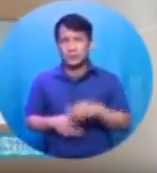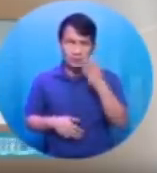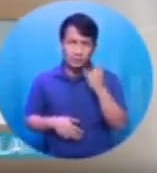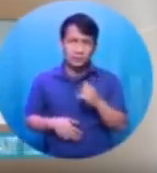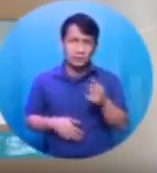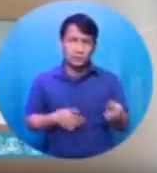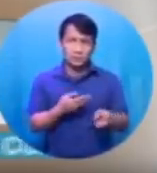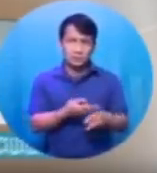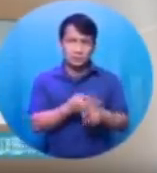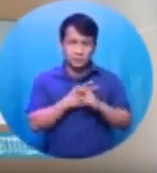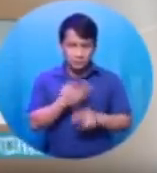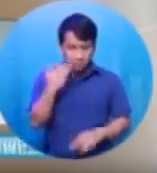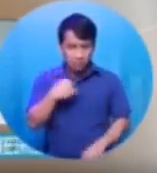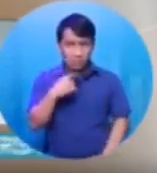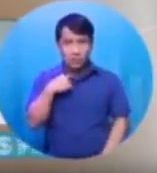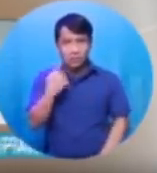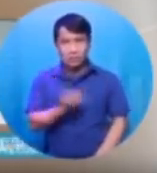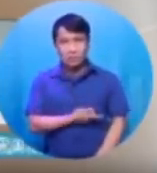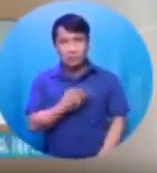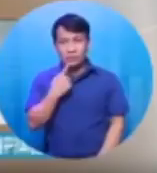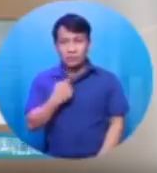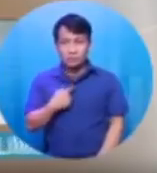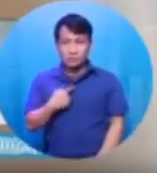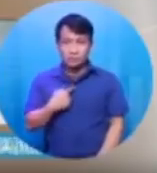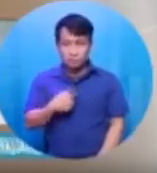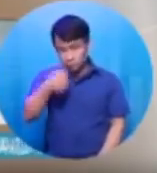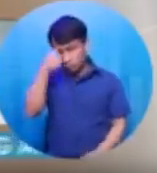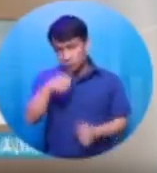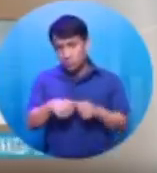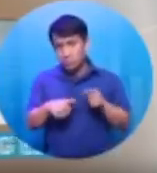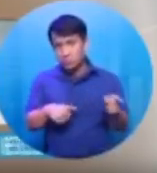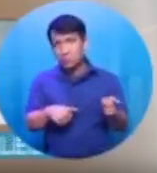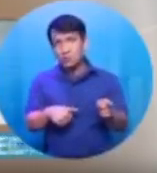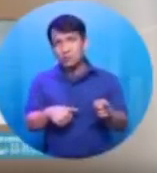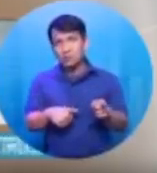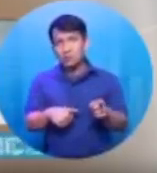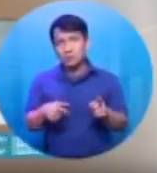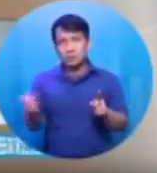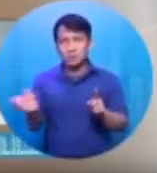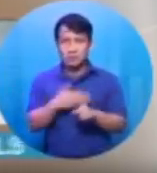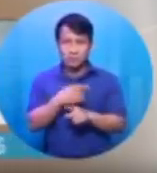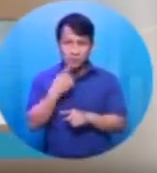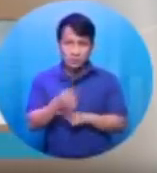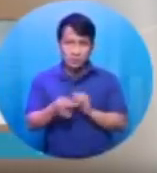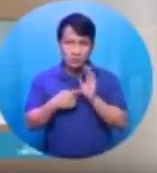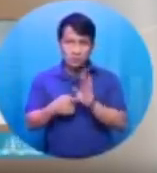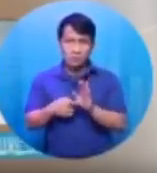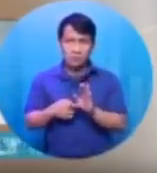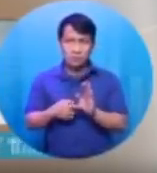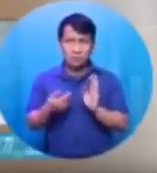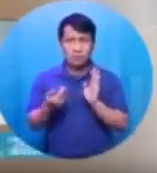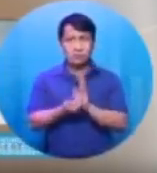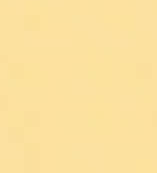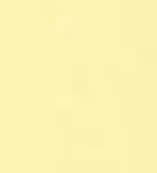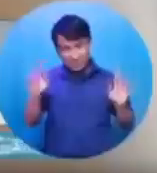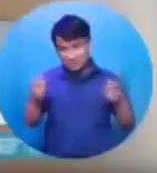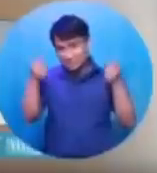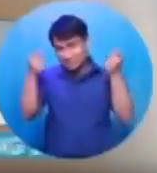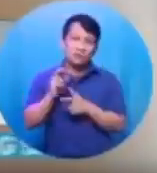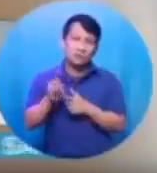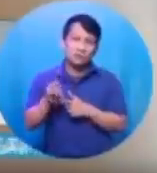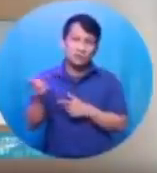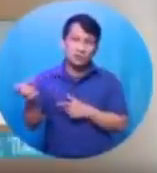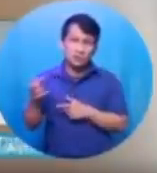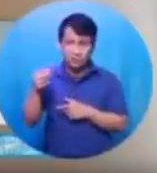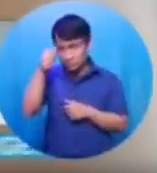ayaw sa akin ng anak ko ng panganay kasi sinampal mo yun. Alala mo, may istigo. Parang sa panluloko mo sa akin, Janet, dalawang bisikip na nagawa mo sa bata. Sir